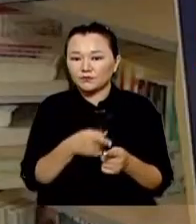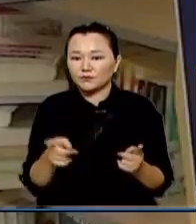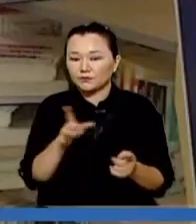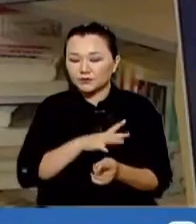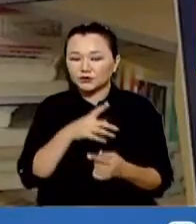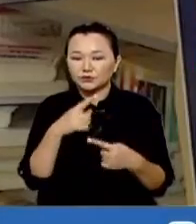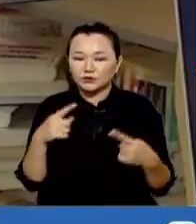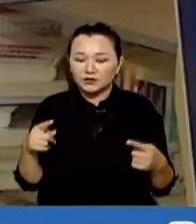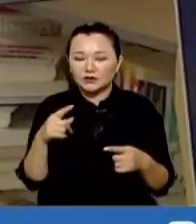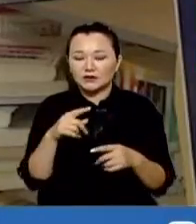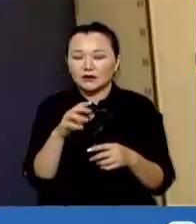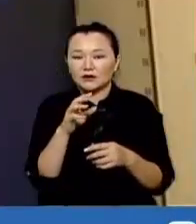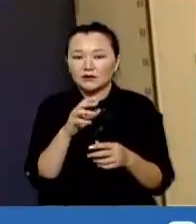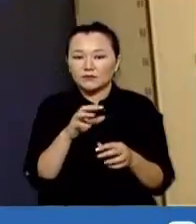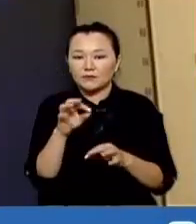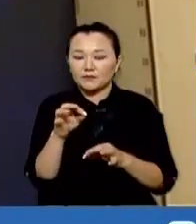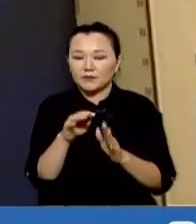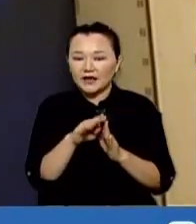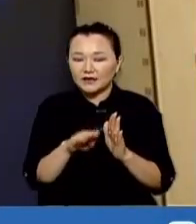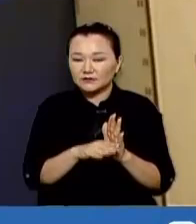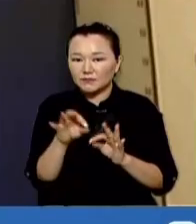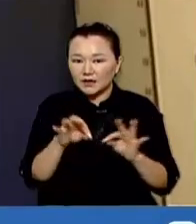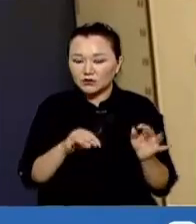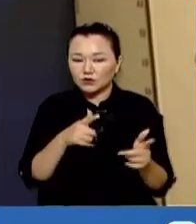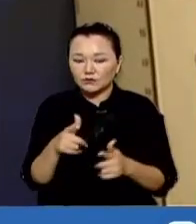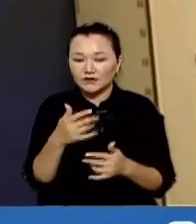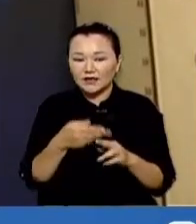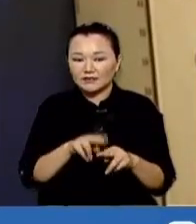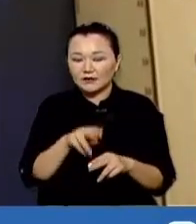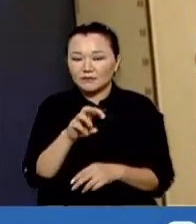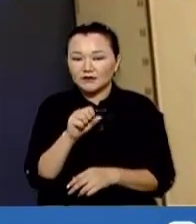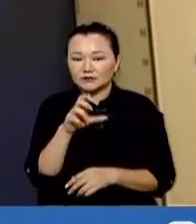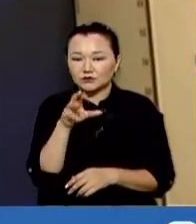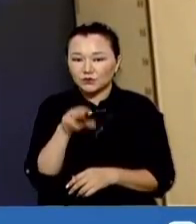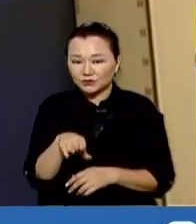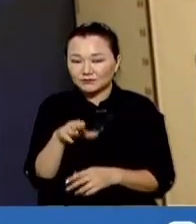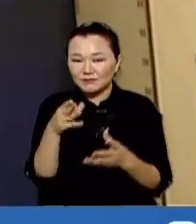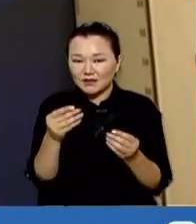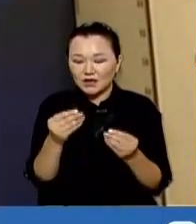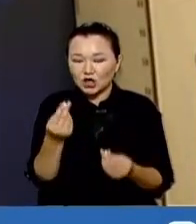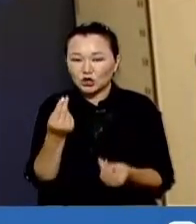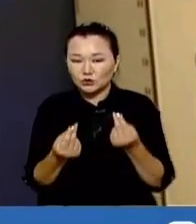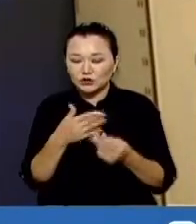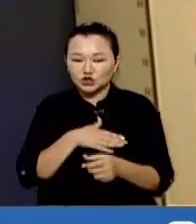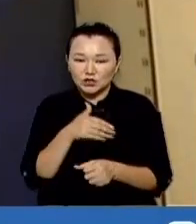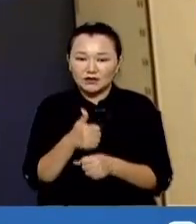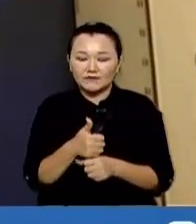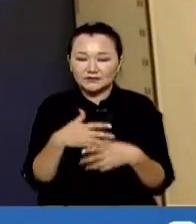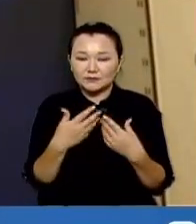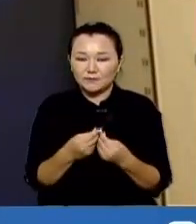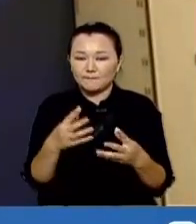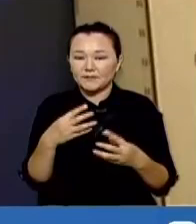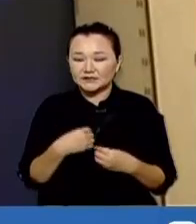де жобалар әзірлеуде. Бұл маскотымыз, біз енді біздің басты слоганымыз ол отбасымен бірге